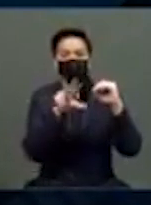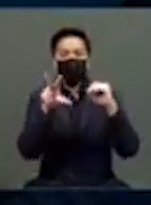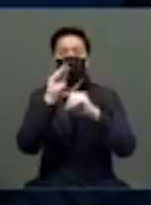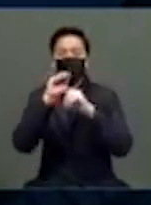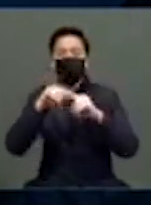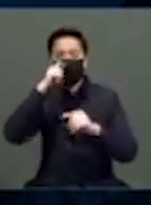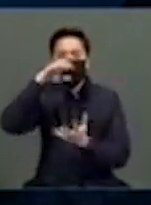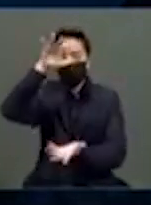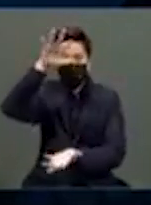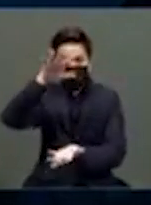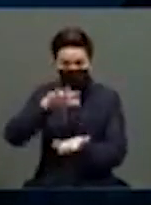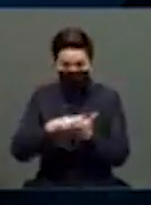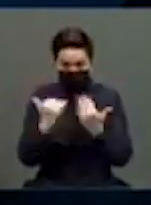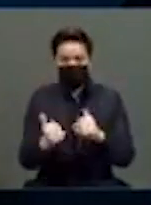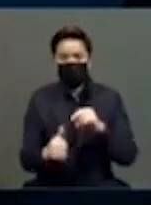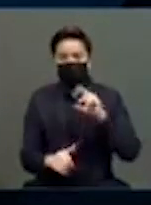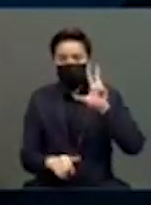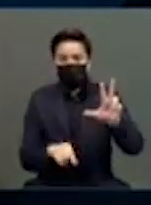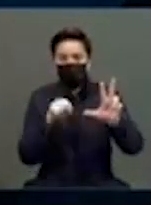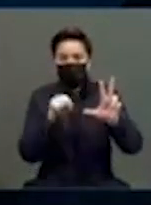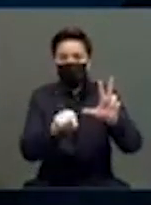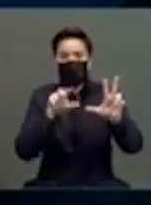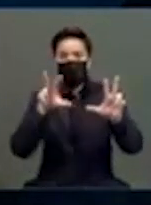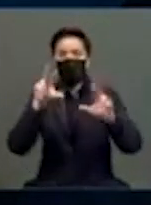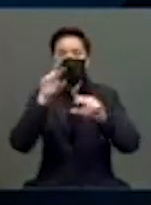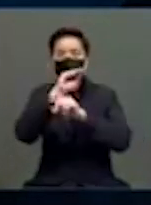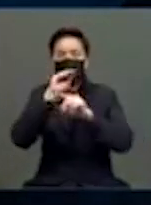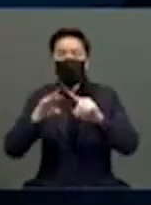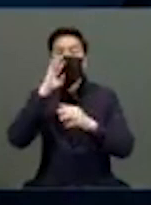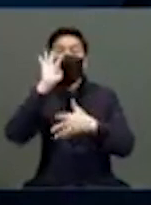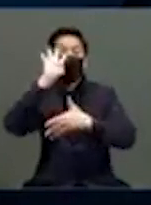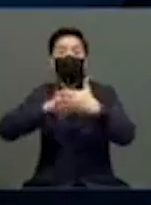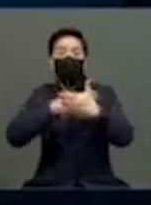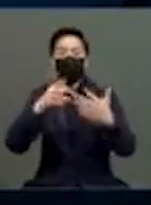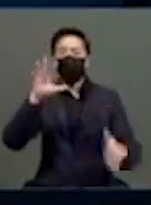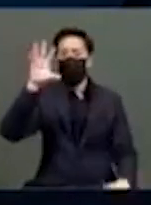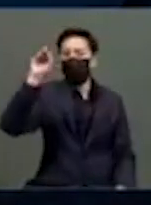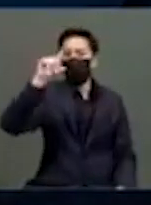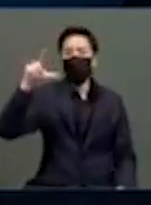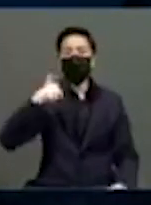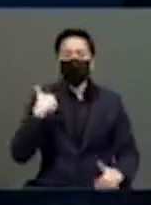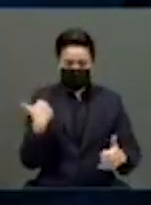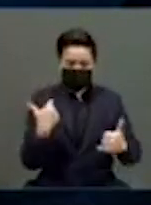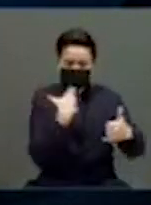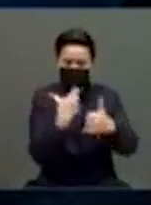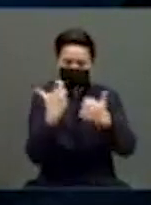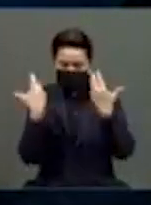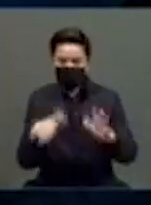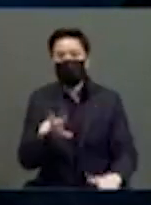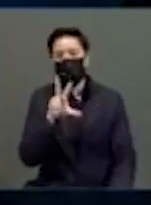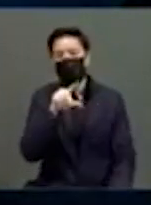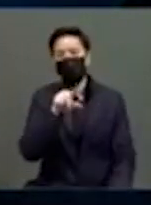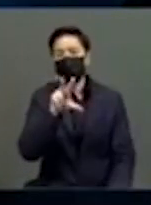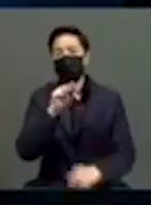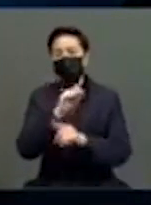ทั้งประเทศเราอยู่ที่3.3เปอร์เซ็นต์ถ้าเป้าหมายอยู่ที่ 50ล้านคนนะครับก็ก็ยังต้องพยายาม